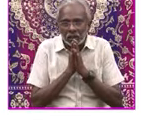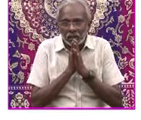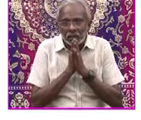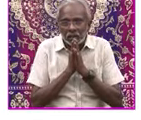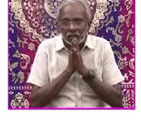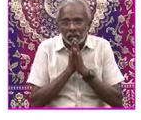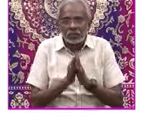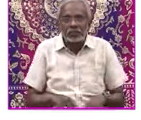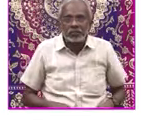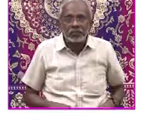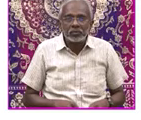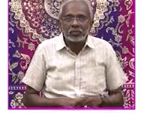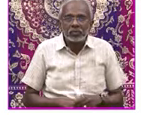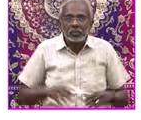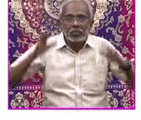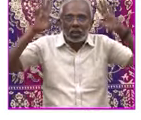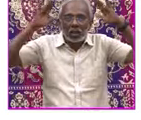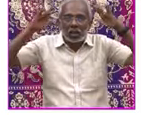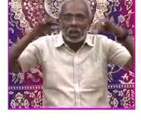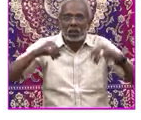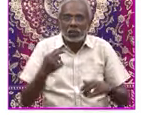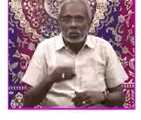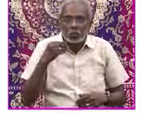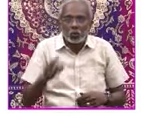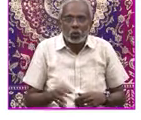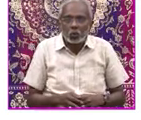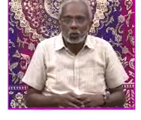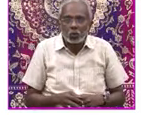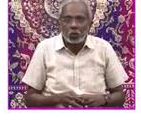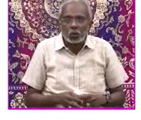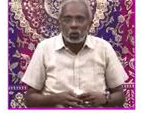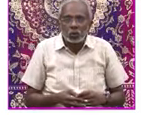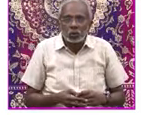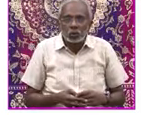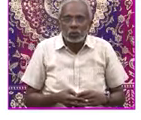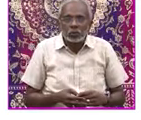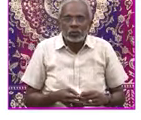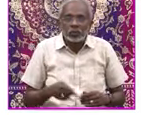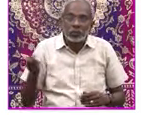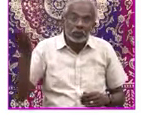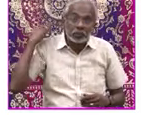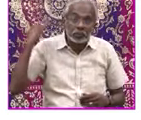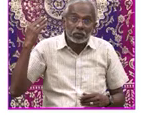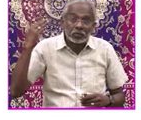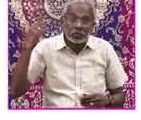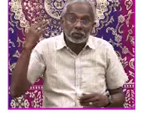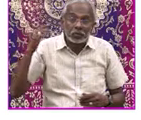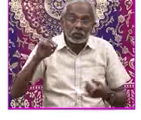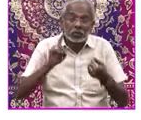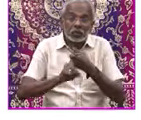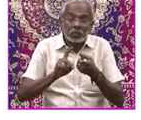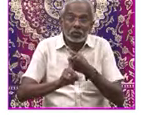அடுத்த பாடல் பாருங்க. மழைகள் அதிர்வன. ஏற்கனவே கலிங்க மன்னர்கள் போர் வீரர்களையும்